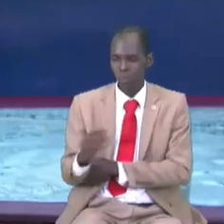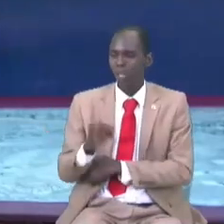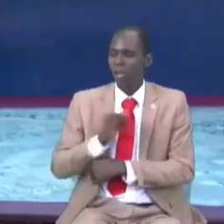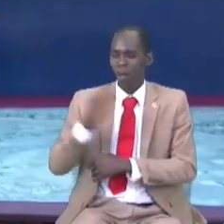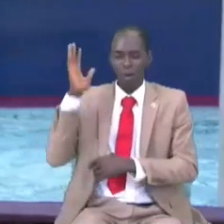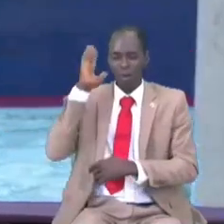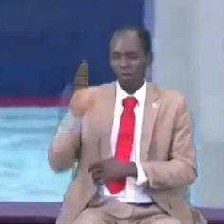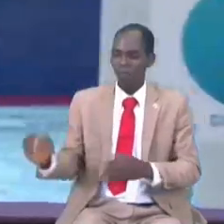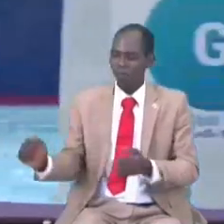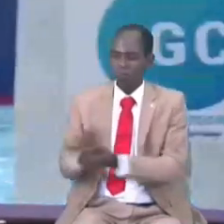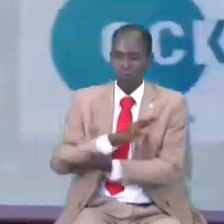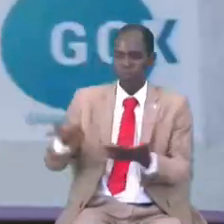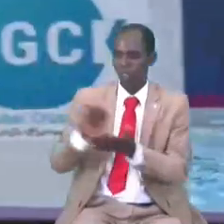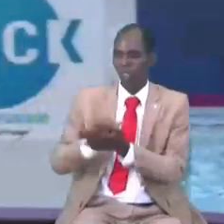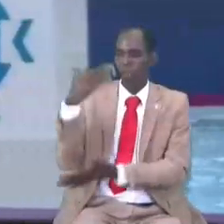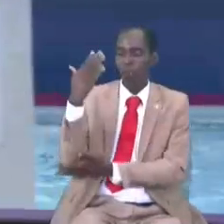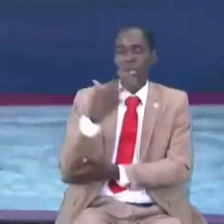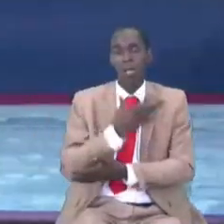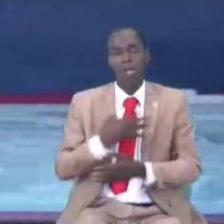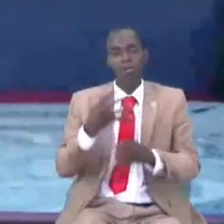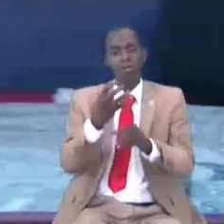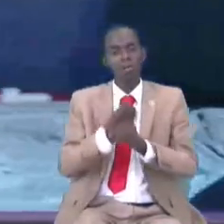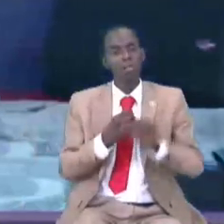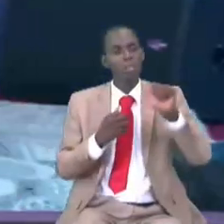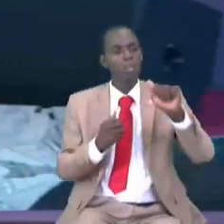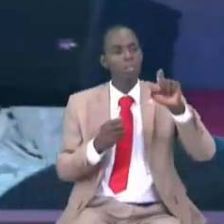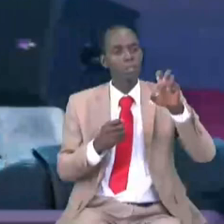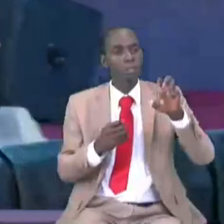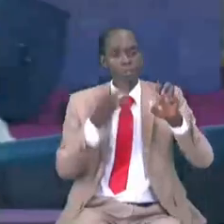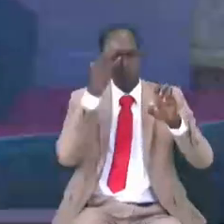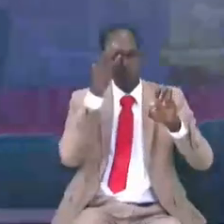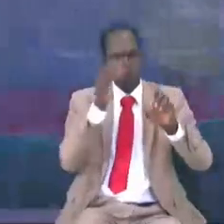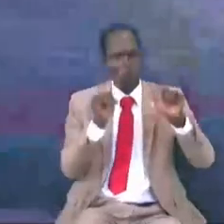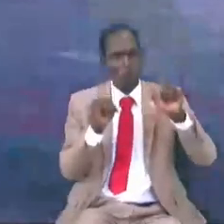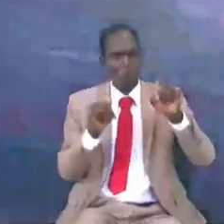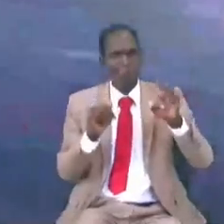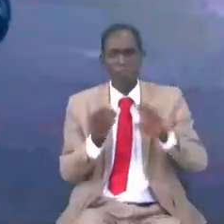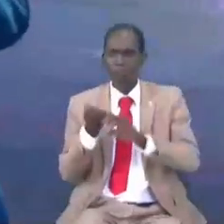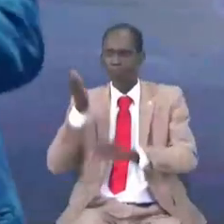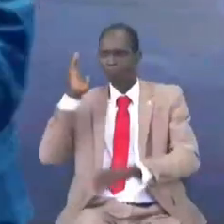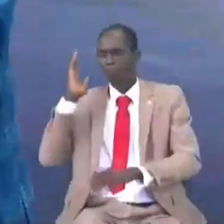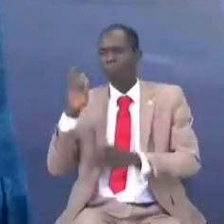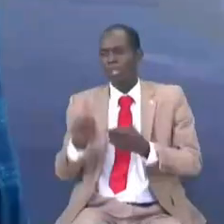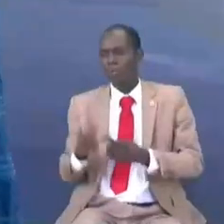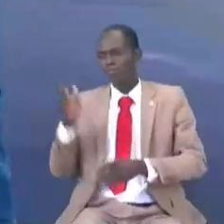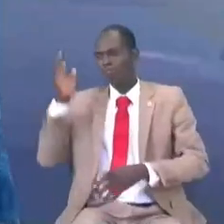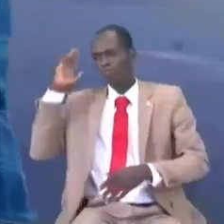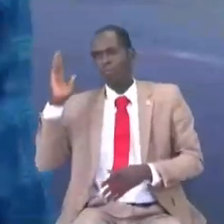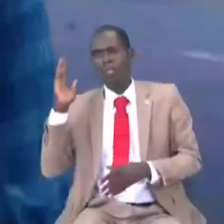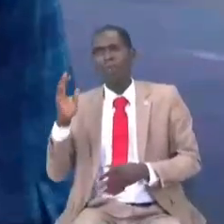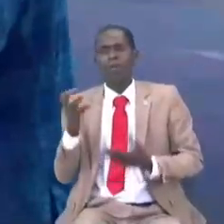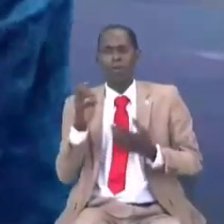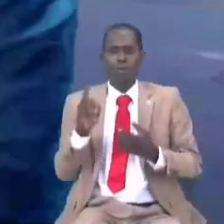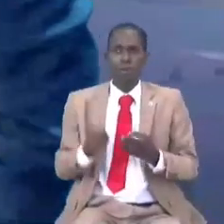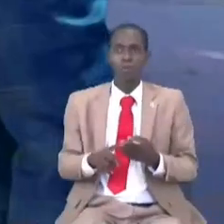maintenant la hache. Il veut faire autre chose. Il fait ceci, il touche ceci,